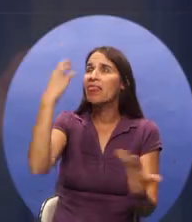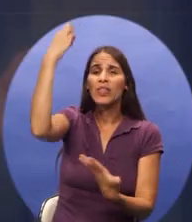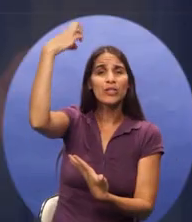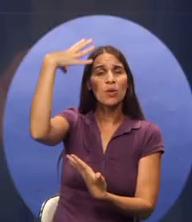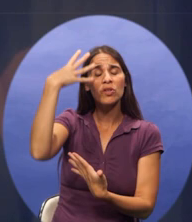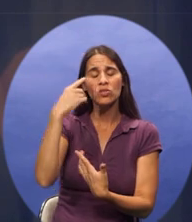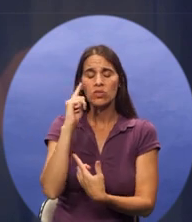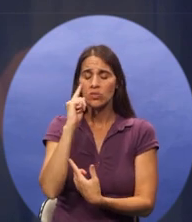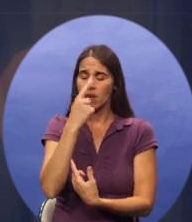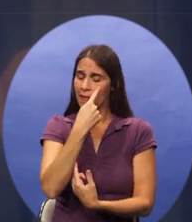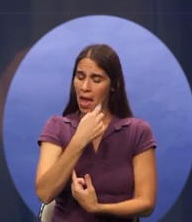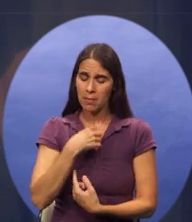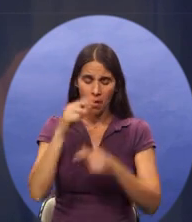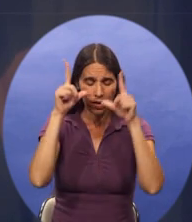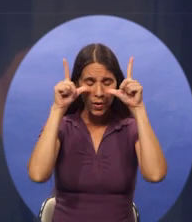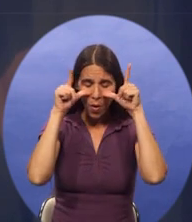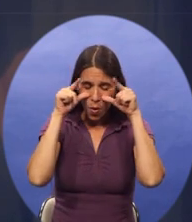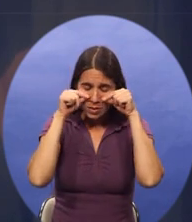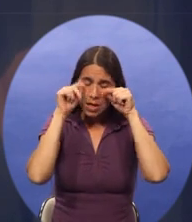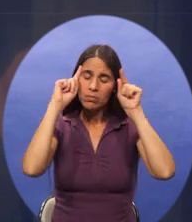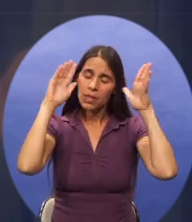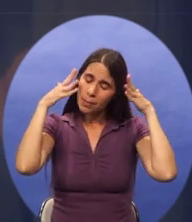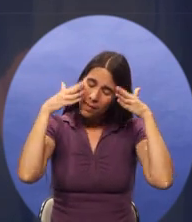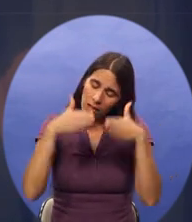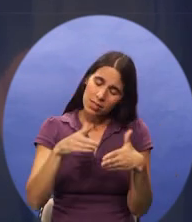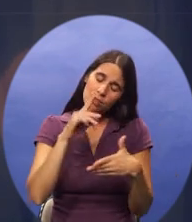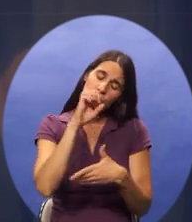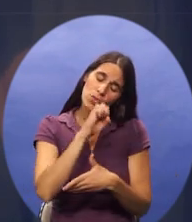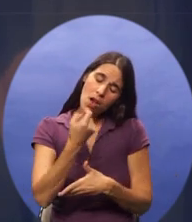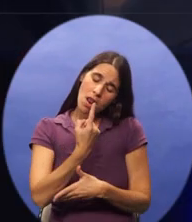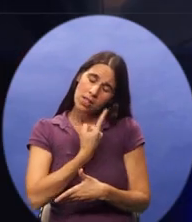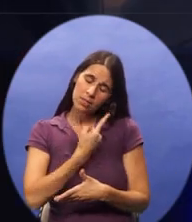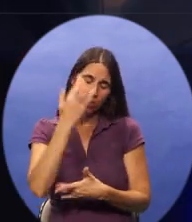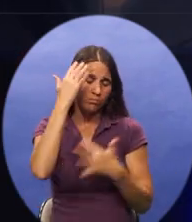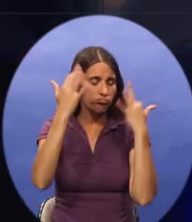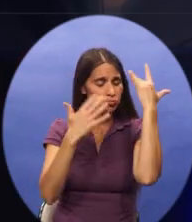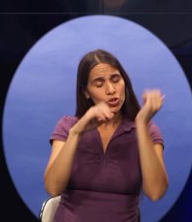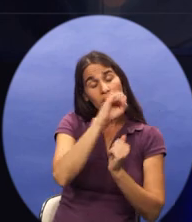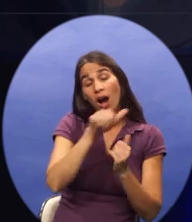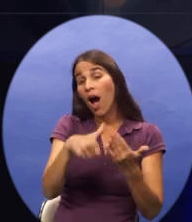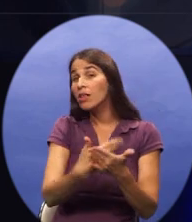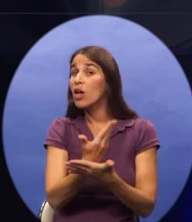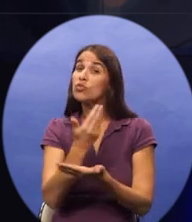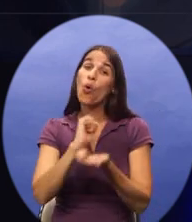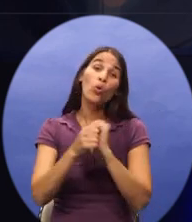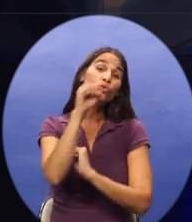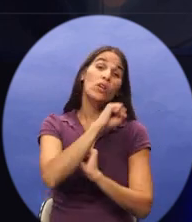במרום, את עיניי אני עוצם, מתרכז ומזמזם שיר חדש או שיר